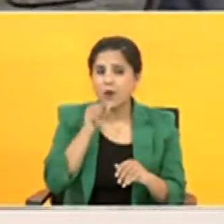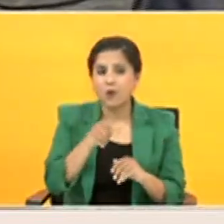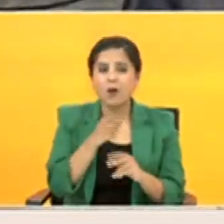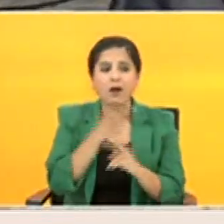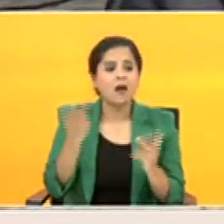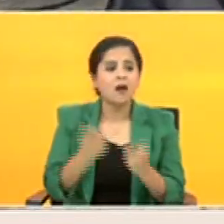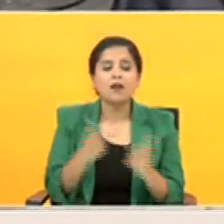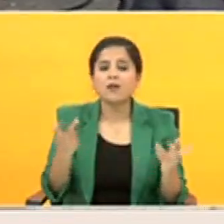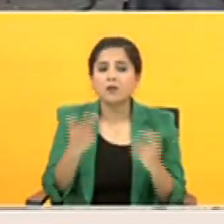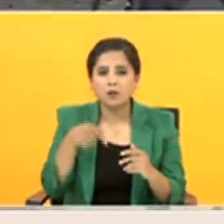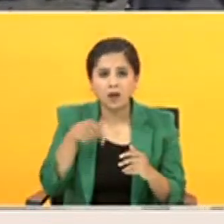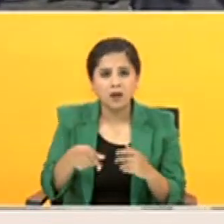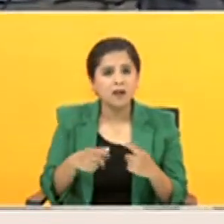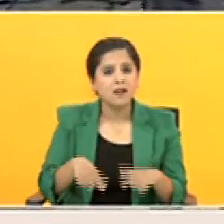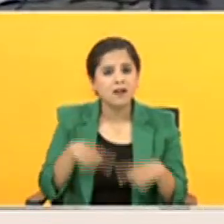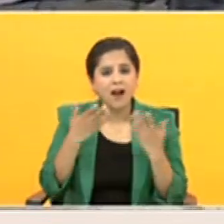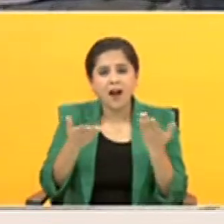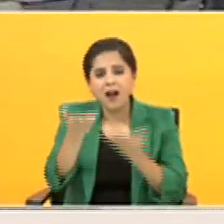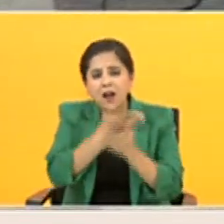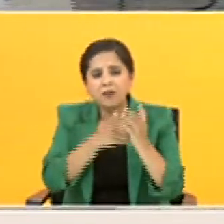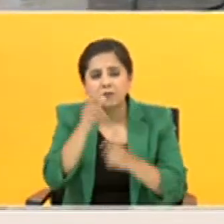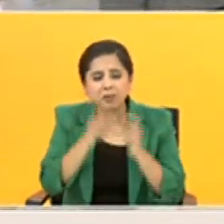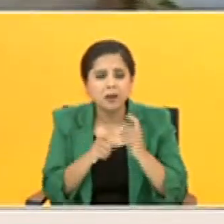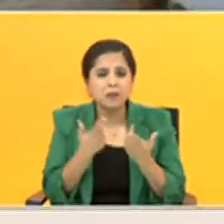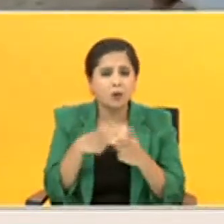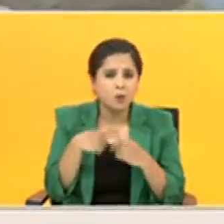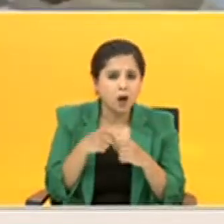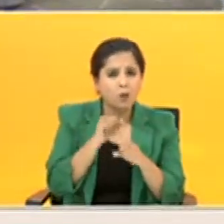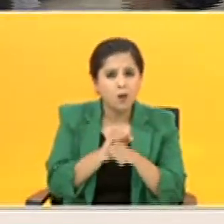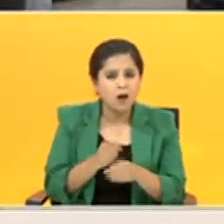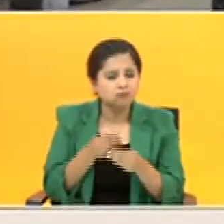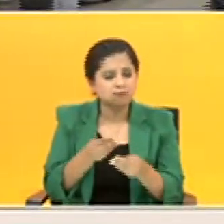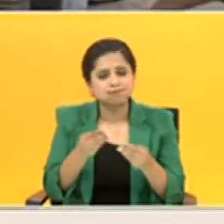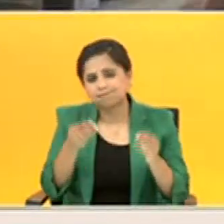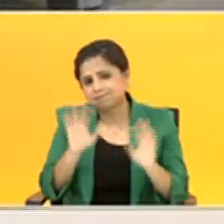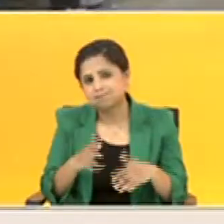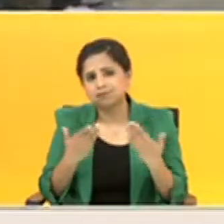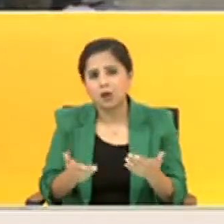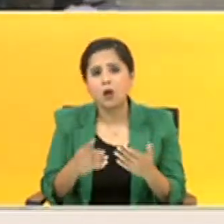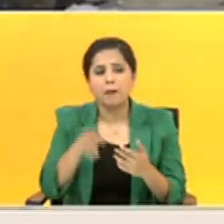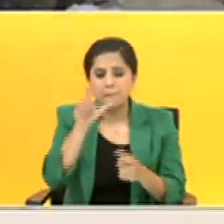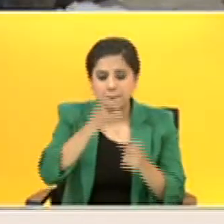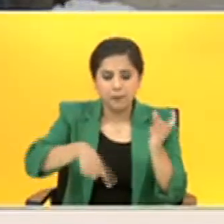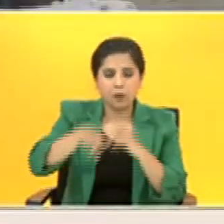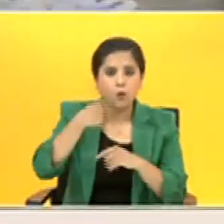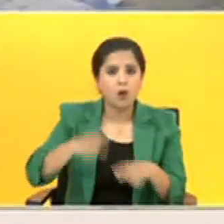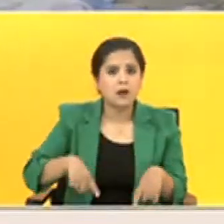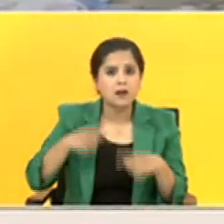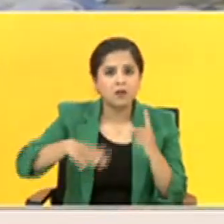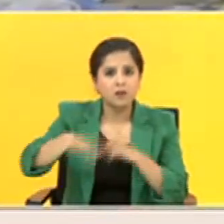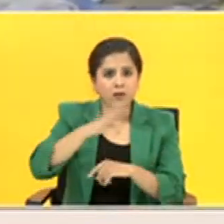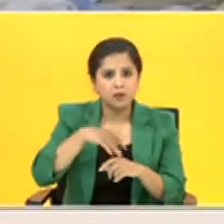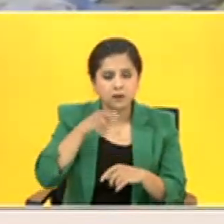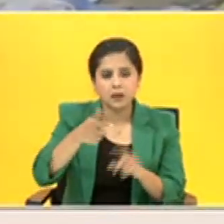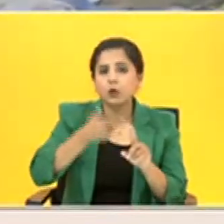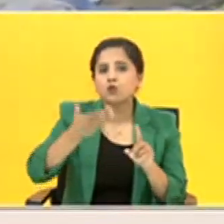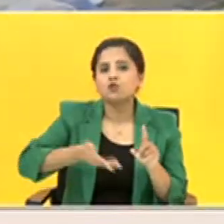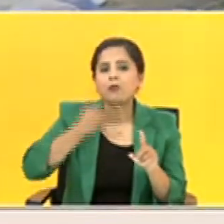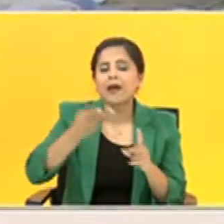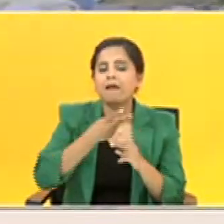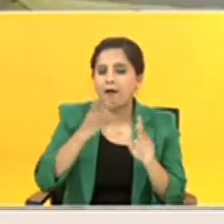यहाँ जिंदगियां बुनी जाती है। वे लोकल लोगों को स्किल ट्रेनिंग देते